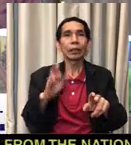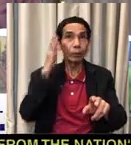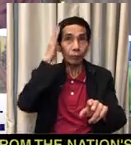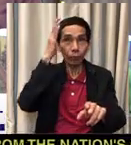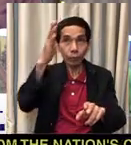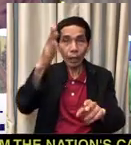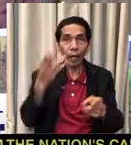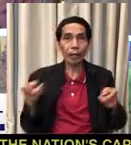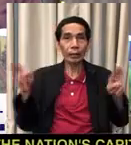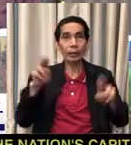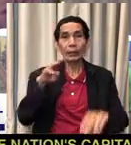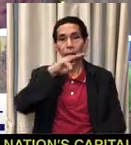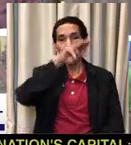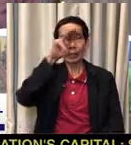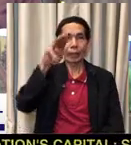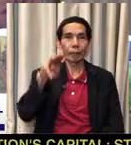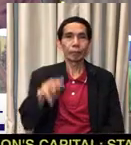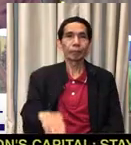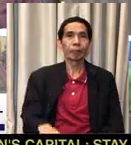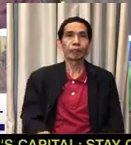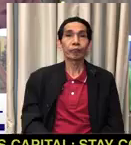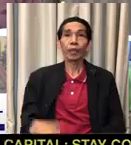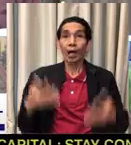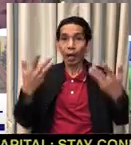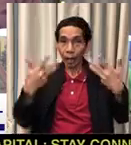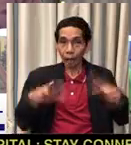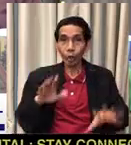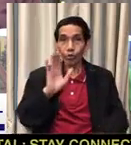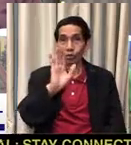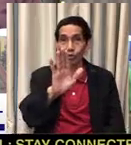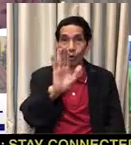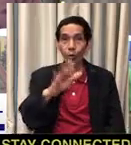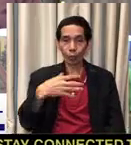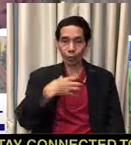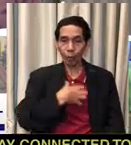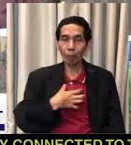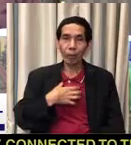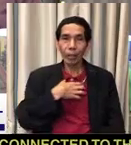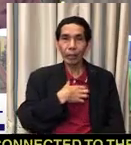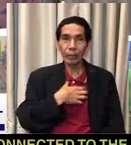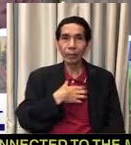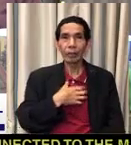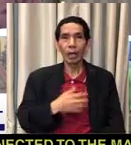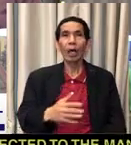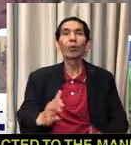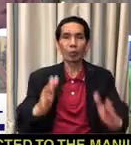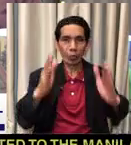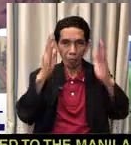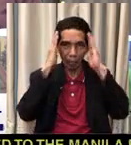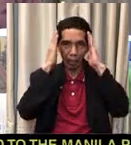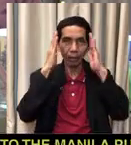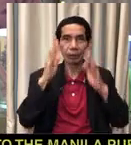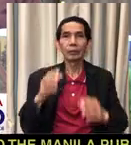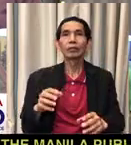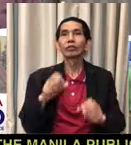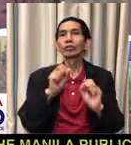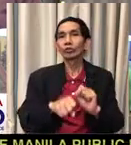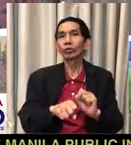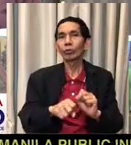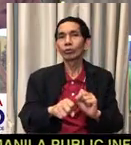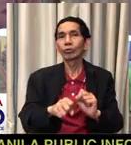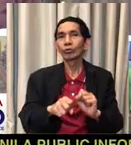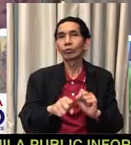mangyayari sa Maynila. Oh, o tapos yung inyong mga hinaing, didinggin namin. Ha? So, kaya